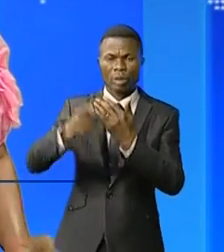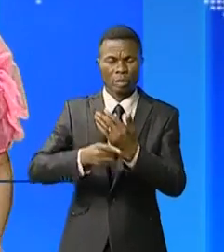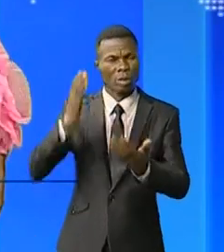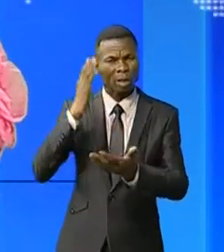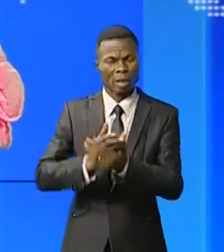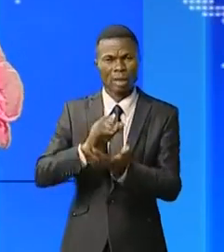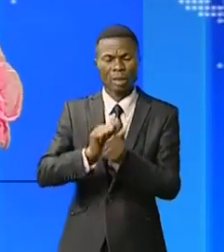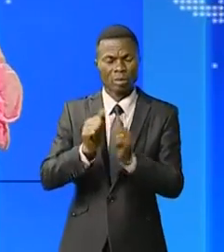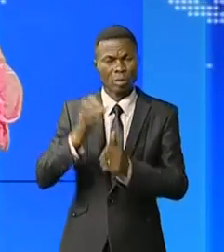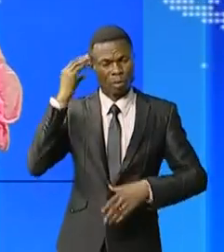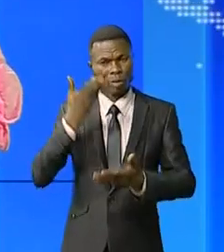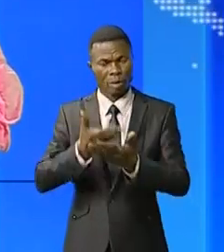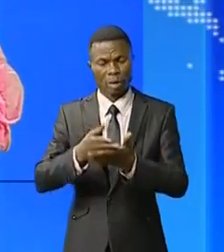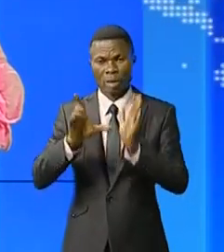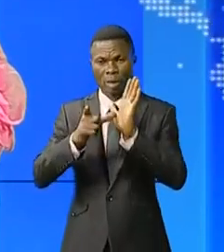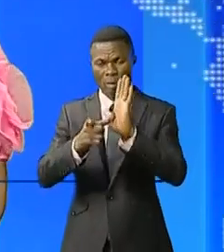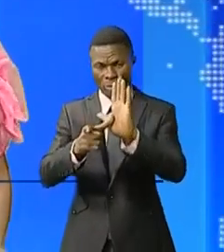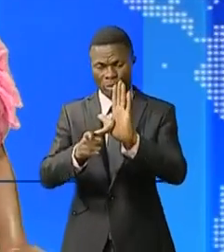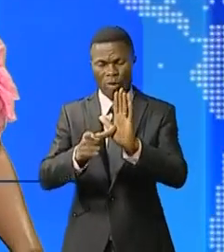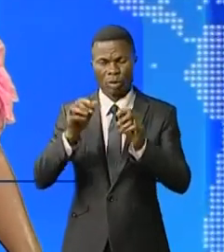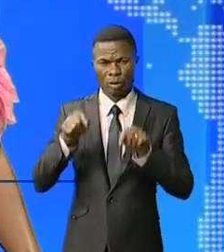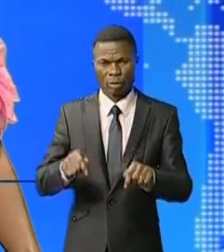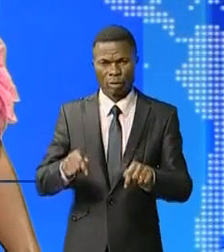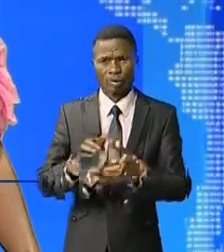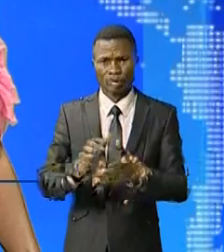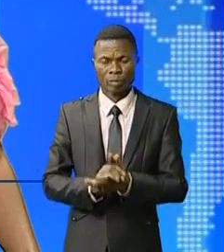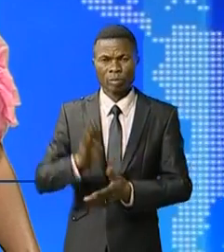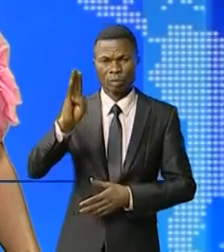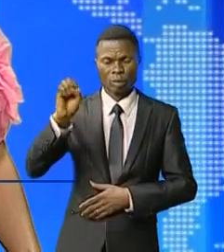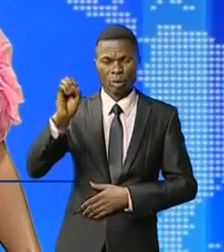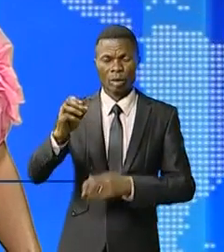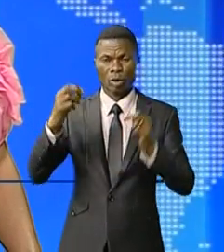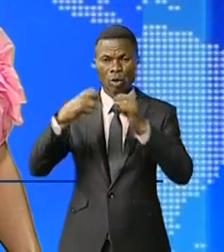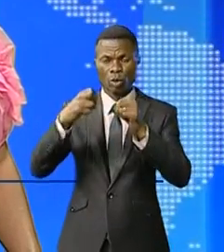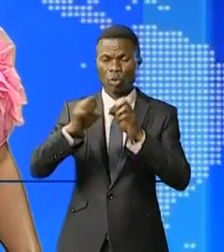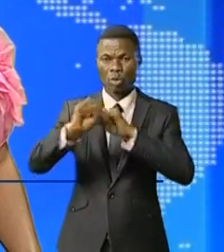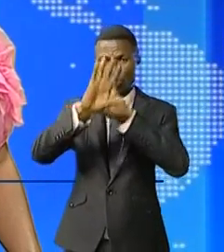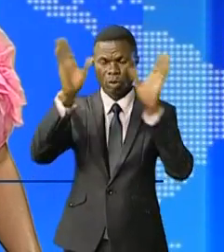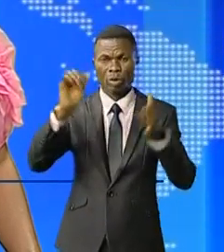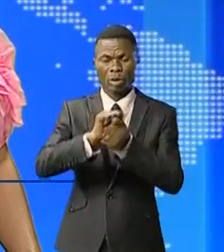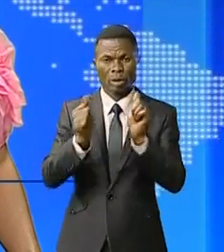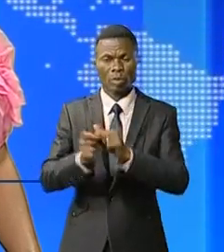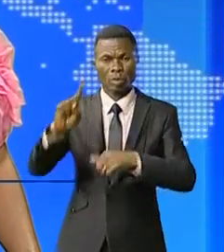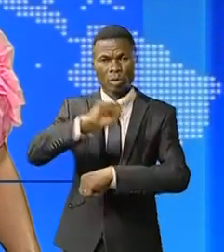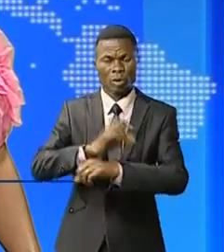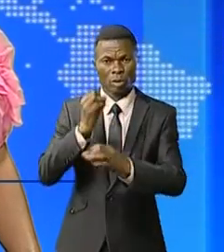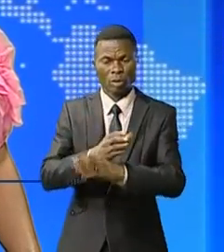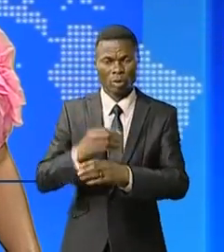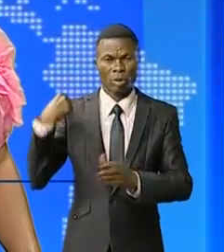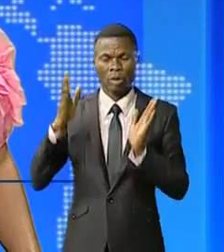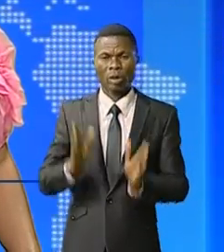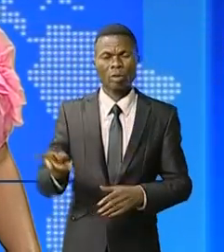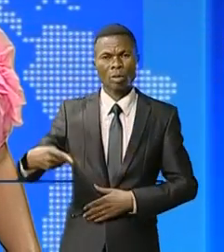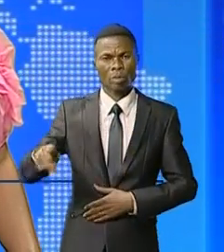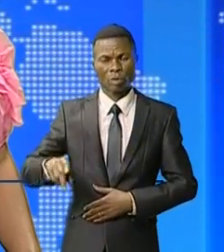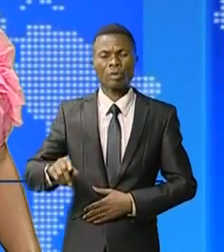2.0. Les contenus à suivre dans ce journal. Boendo éclairé, ce n'est qu'une question des jours. Le gouverneur de la province de la